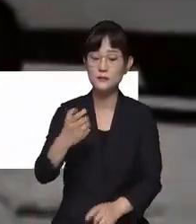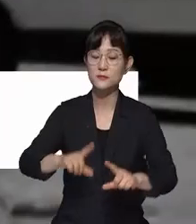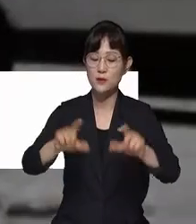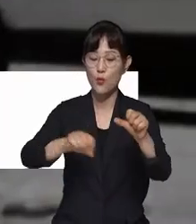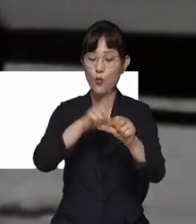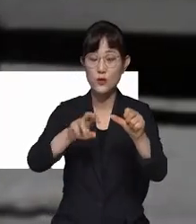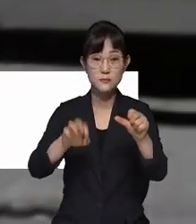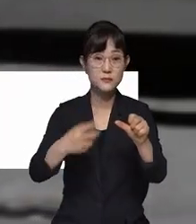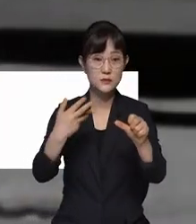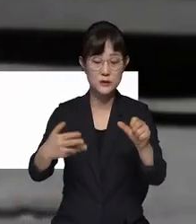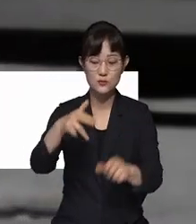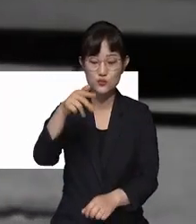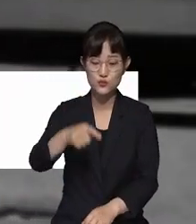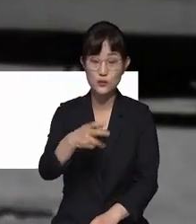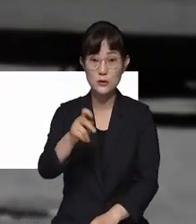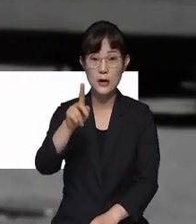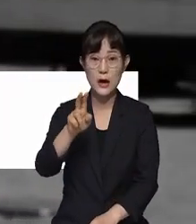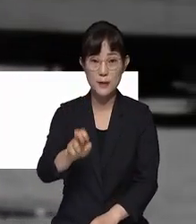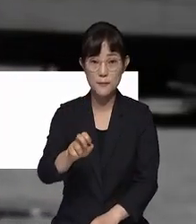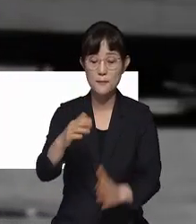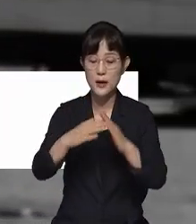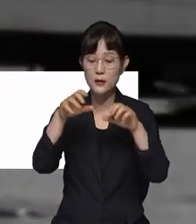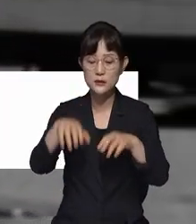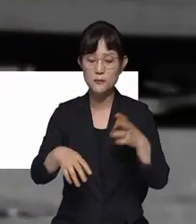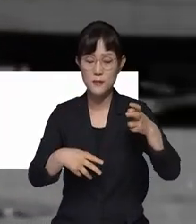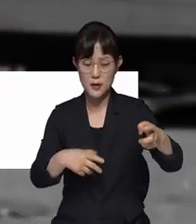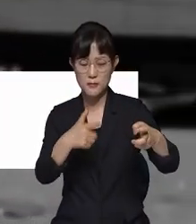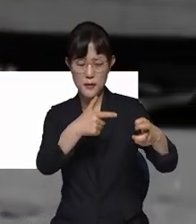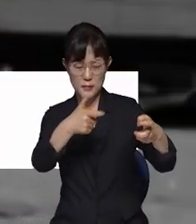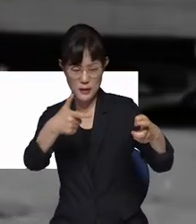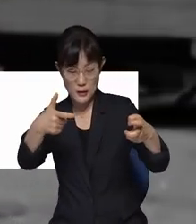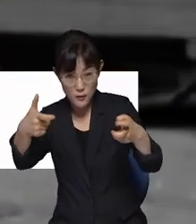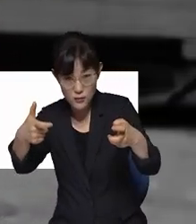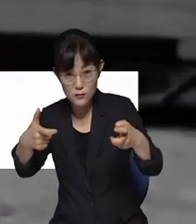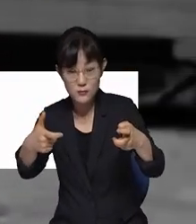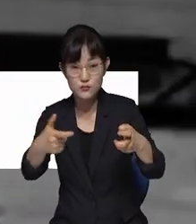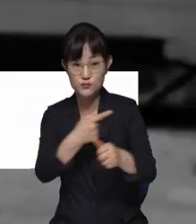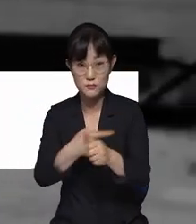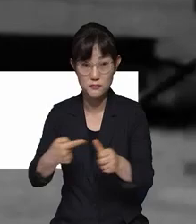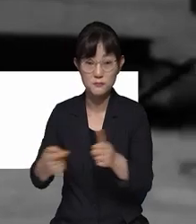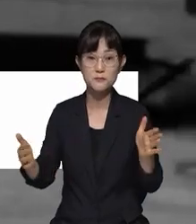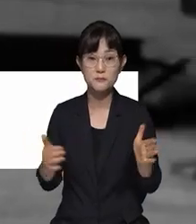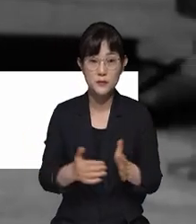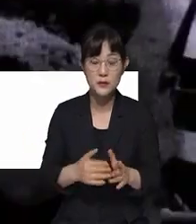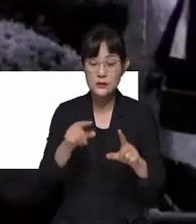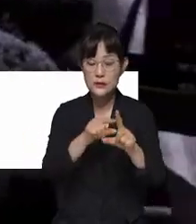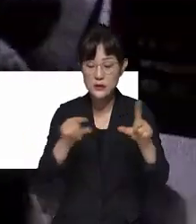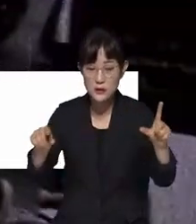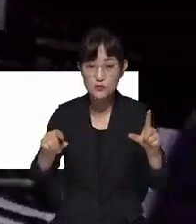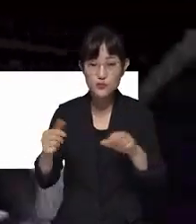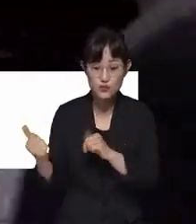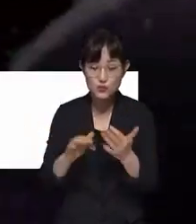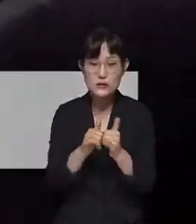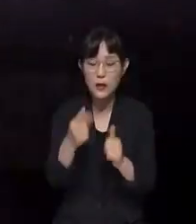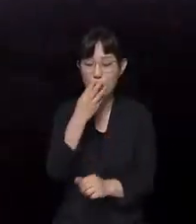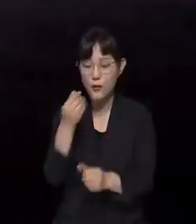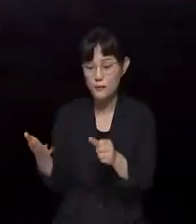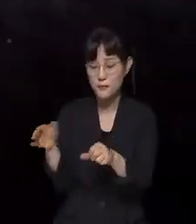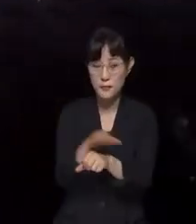23일 주남마을에서 버스에 탄 승객 10여 명을 조준 확인 사살했고 일부 희생자를